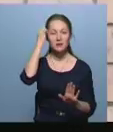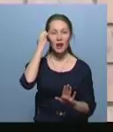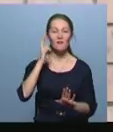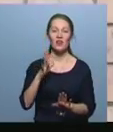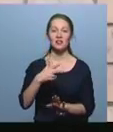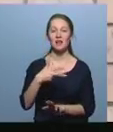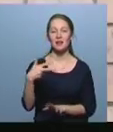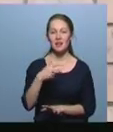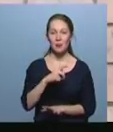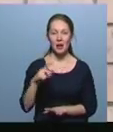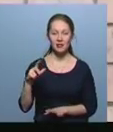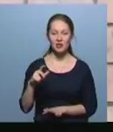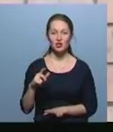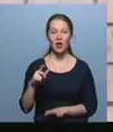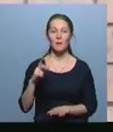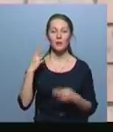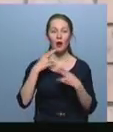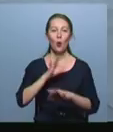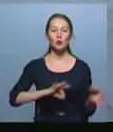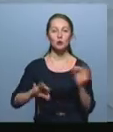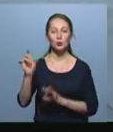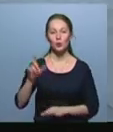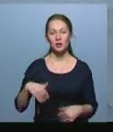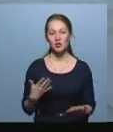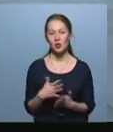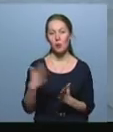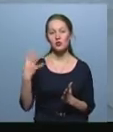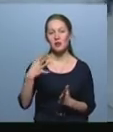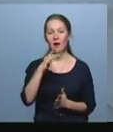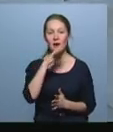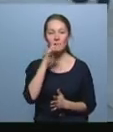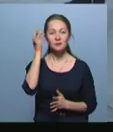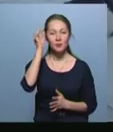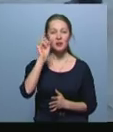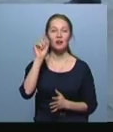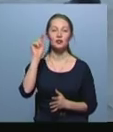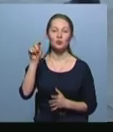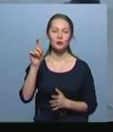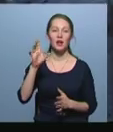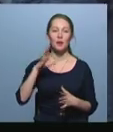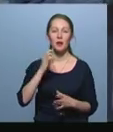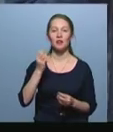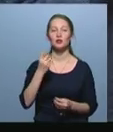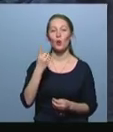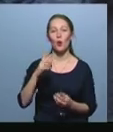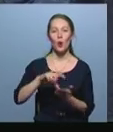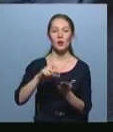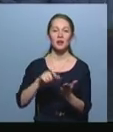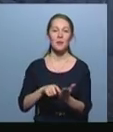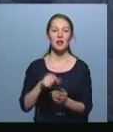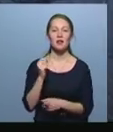третьем этаже конструктор прожил больше 40 лет. Его коллеги вспоминали, что там у Калашникова был еще один рабочий